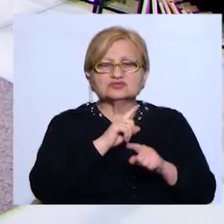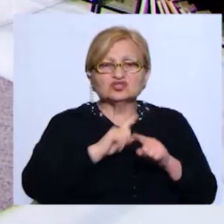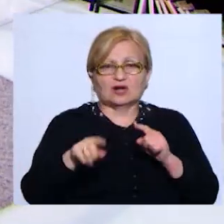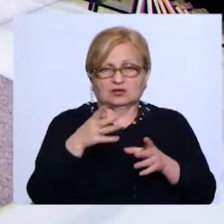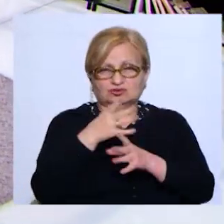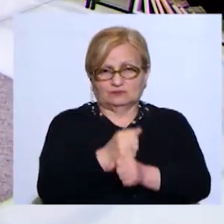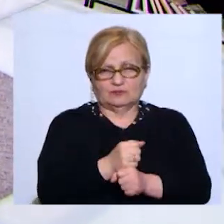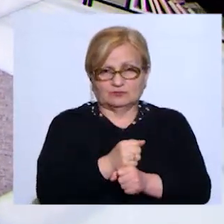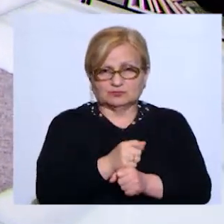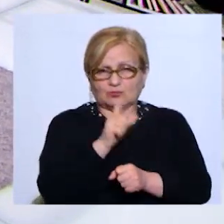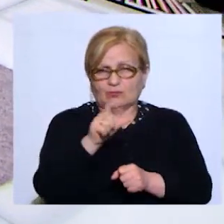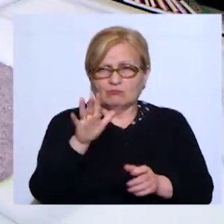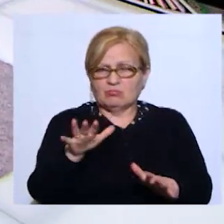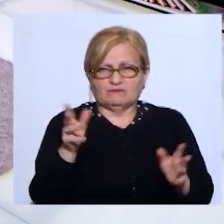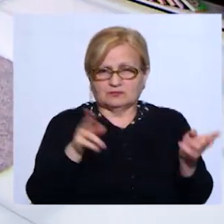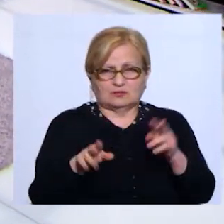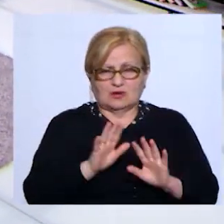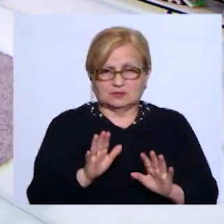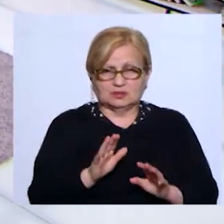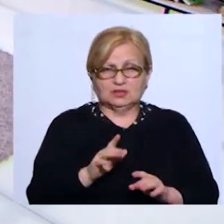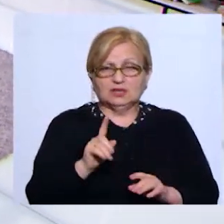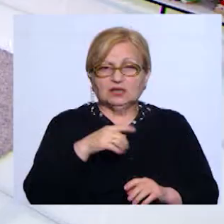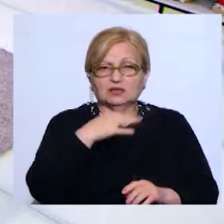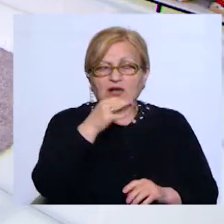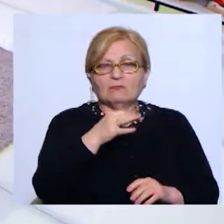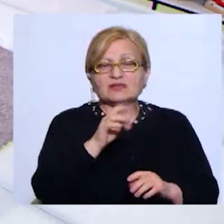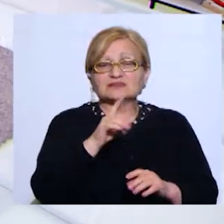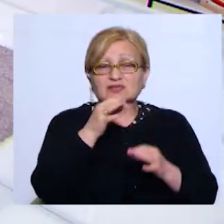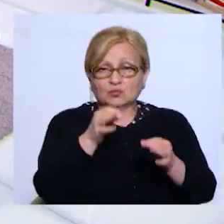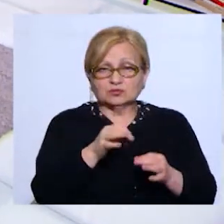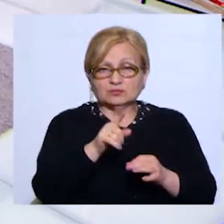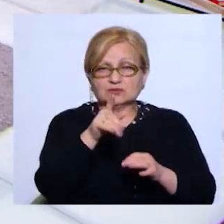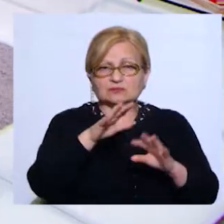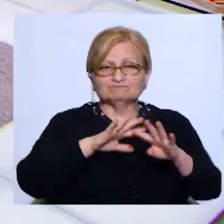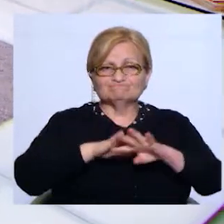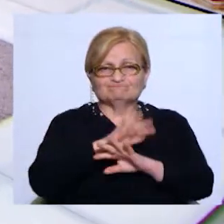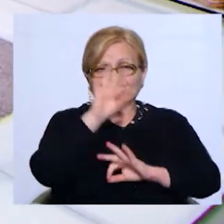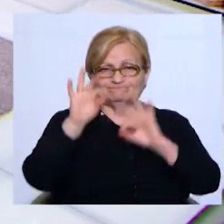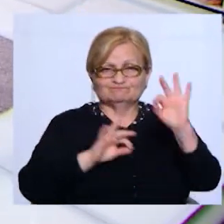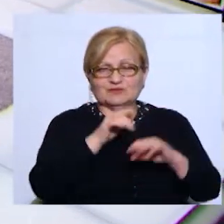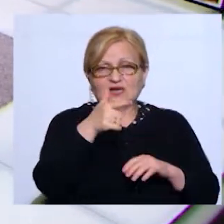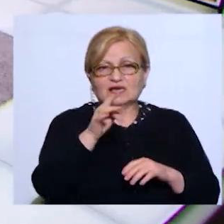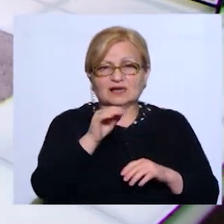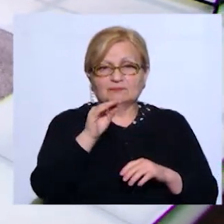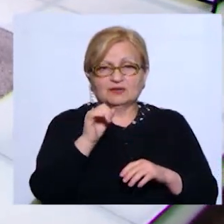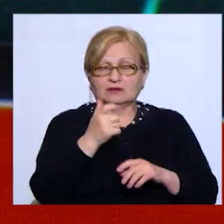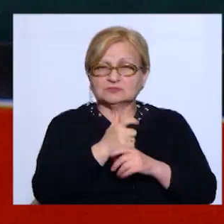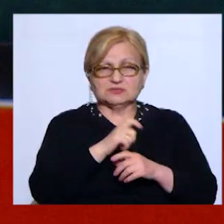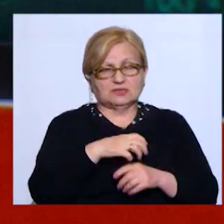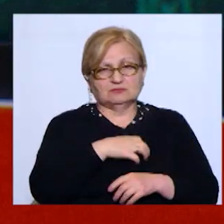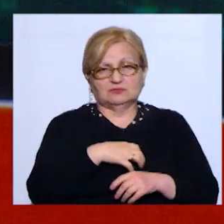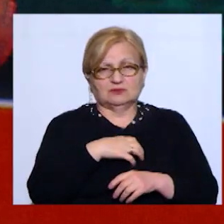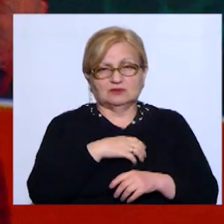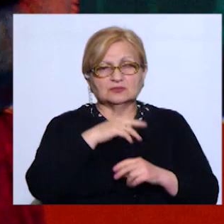არ დაინფიცირებულიყო. ამით იმის თქმა მინდოდა, რომ გრაფიკების შესაბამისი ფუნქციის ფორმულების ჩაწერა არის უმნიშვნელოვანესი